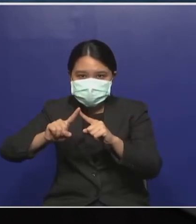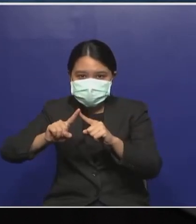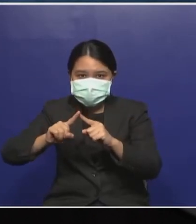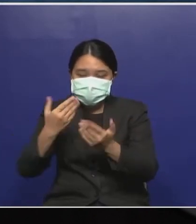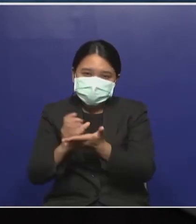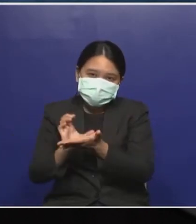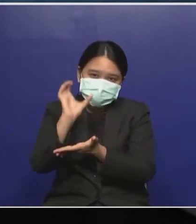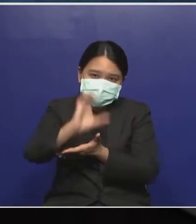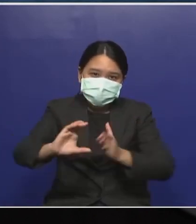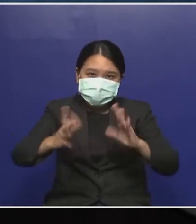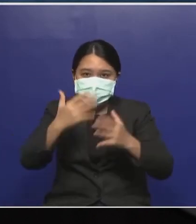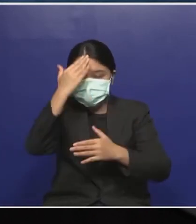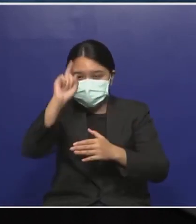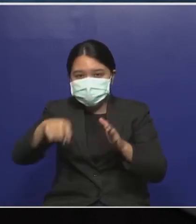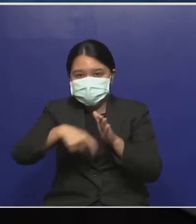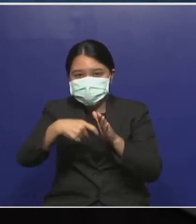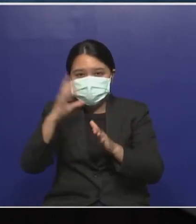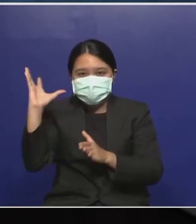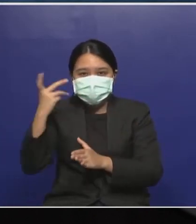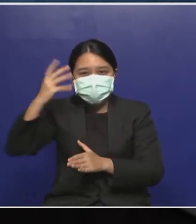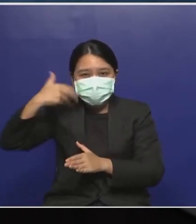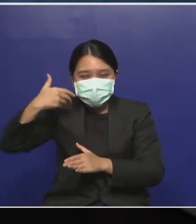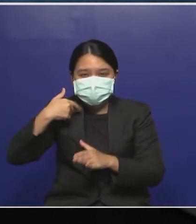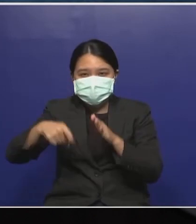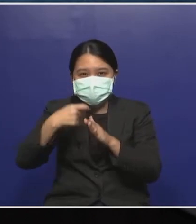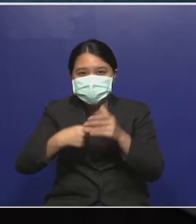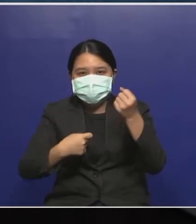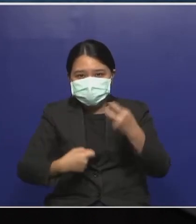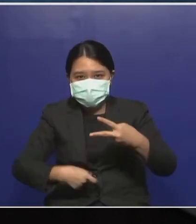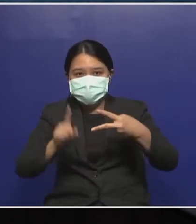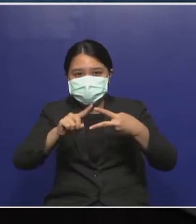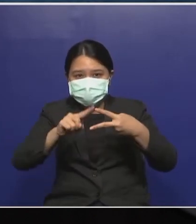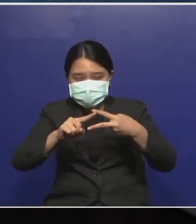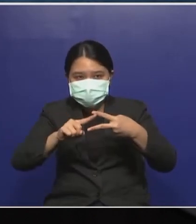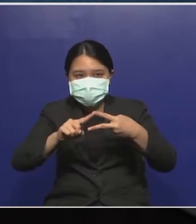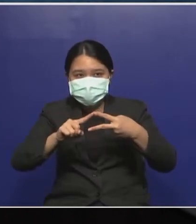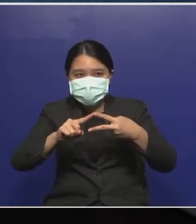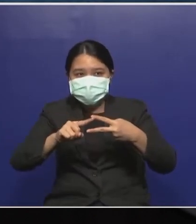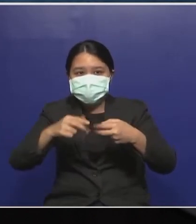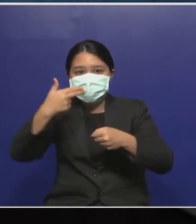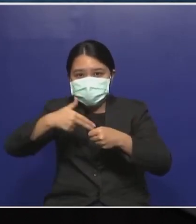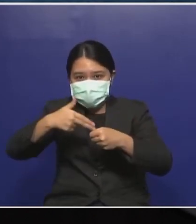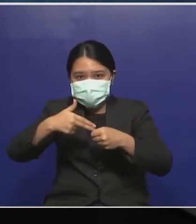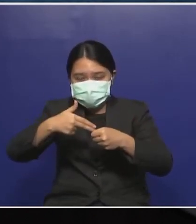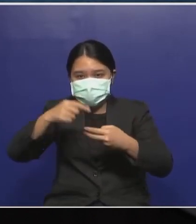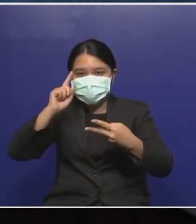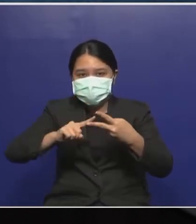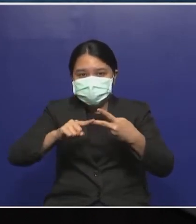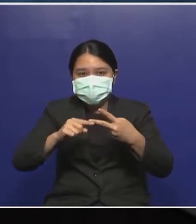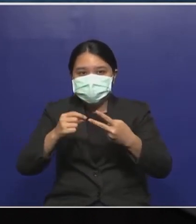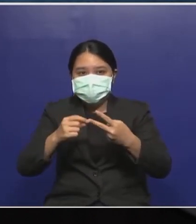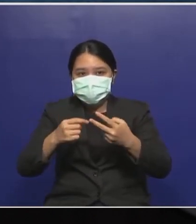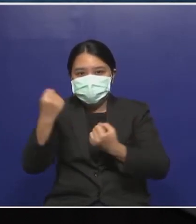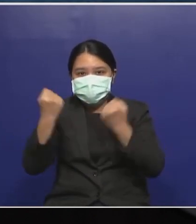เพิ่มเป็นเพรปัATTจัยททำใหโลกร้อมทสองสาเหตุนนก็คือ พอลังงานวกัการขนทรงที่ควทำ